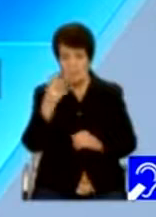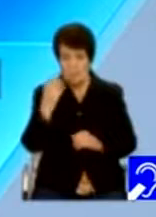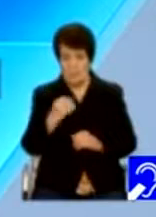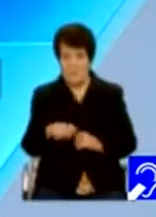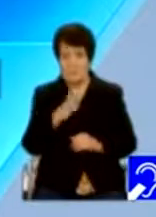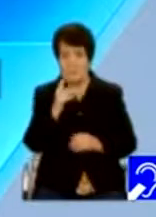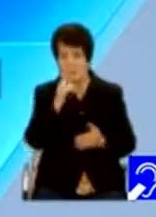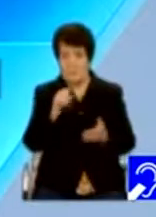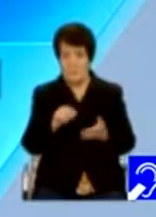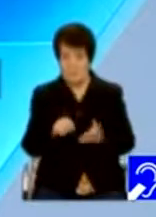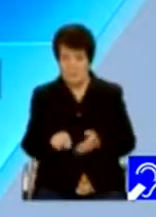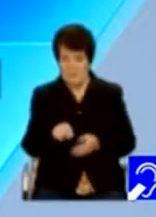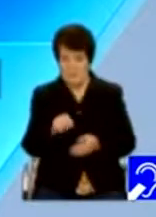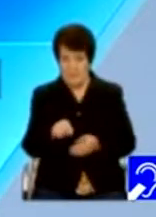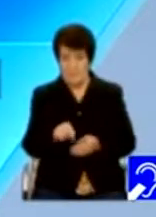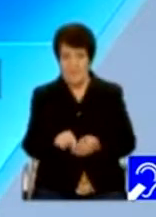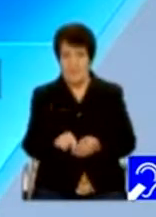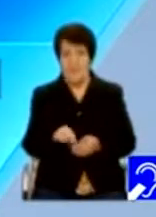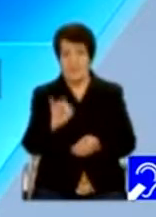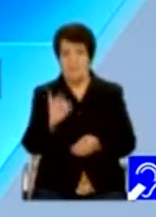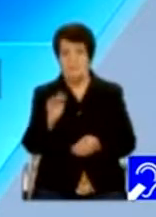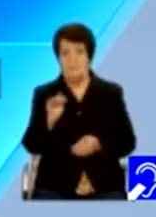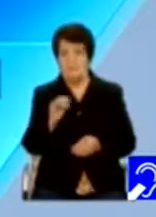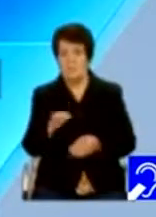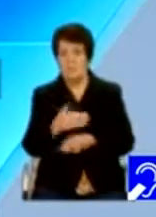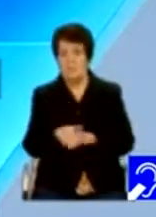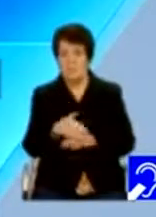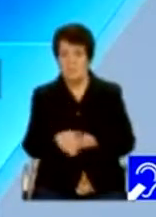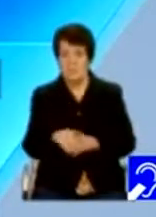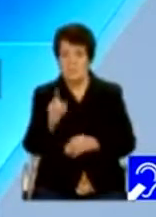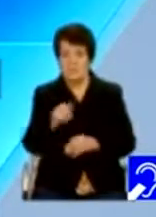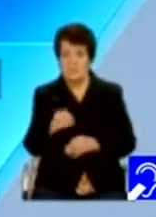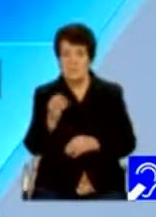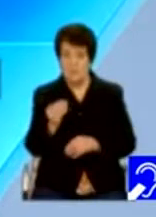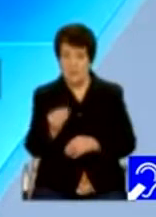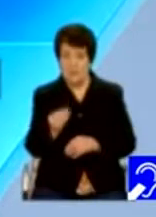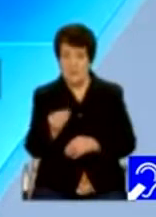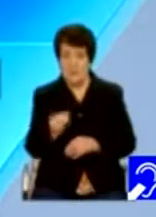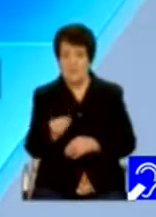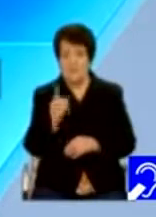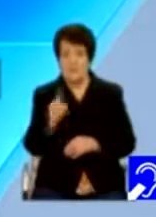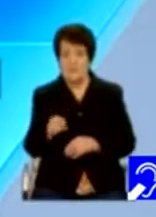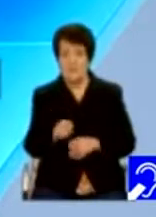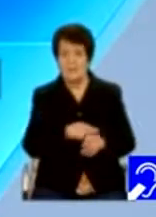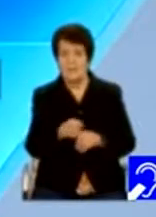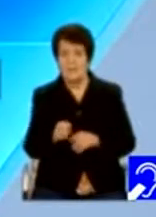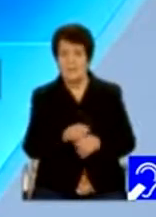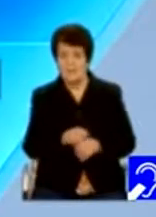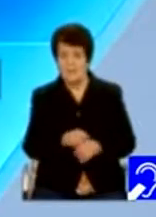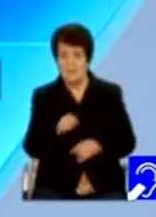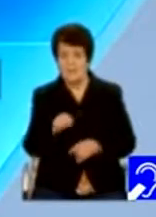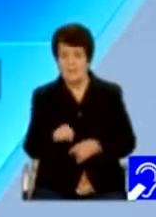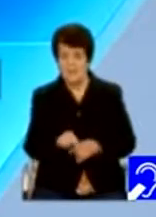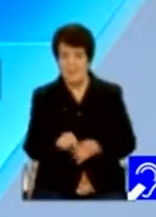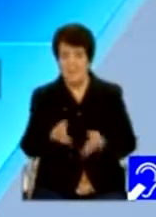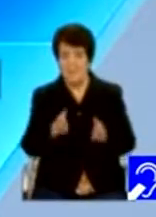să vină, spre exemplu, dacă vorbim de infrastructură și drumuri, să ne dea acești bani în drumuri, în kilometri de drumuri, pentru că cei